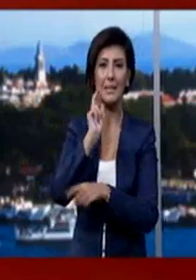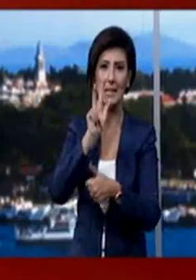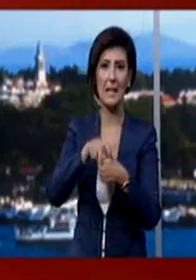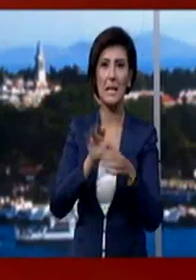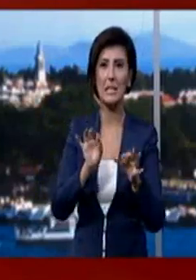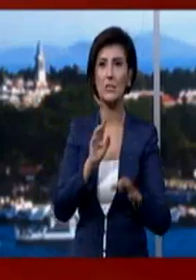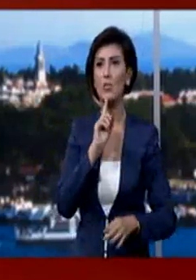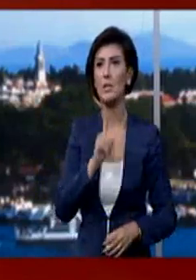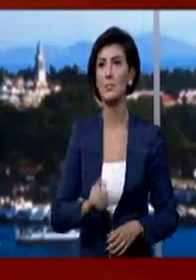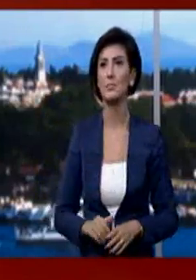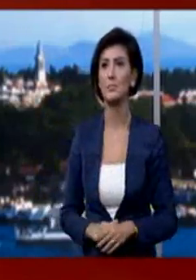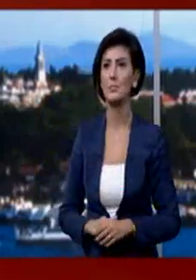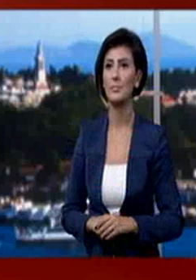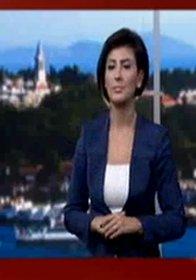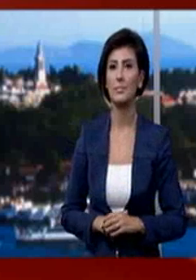mitingine katılacak.